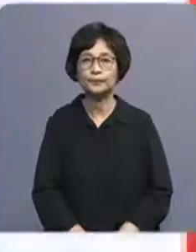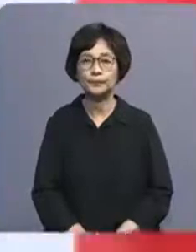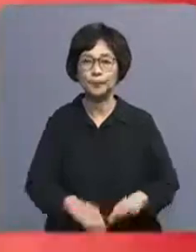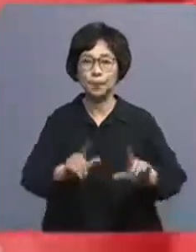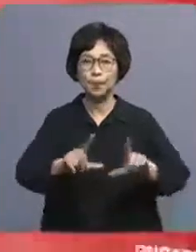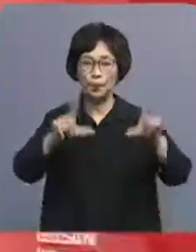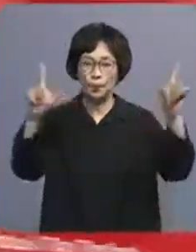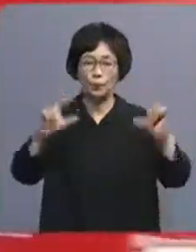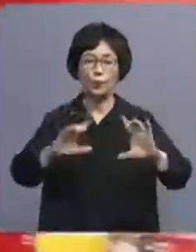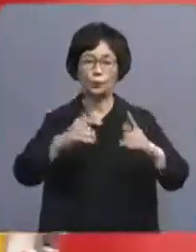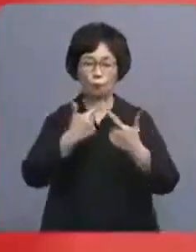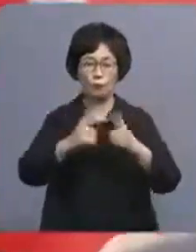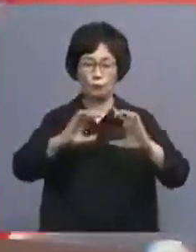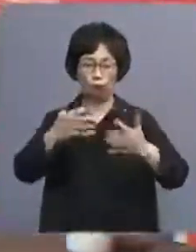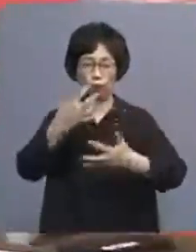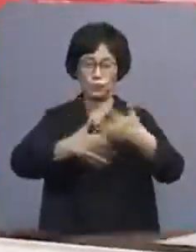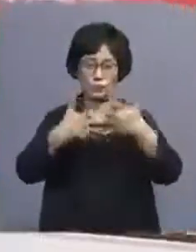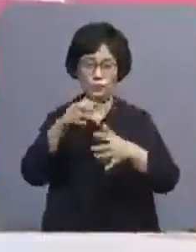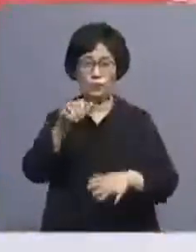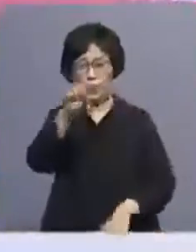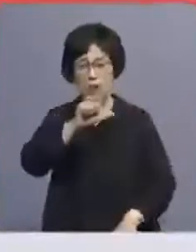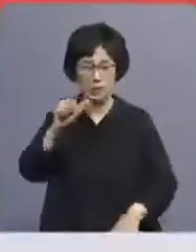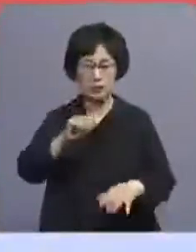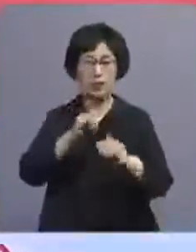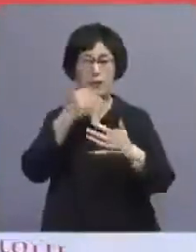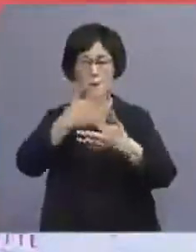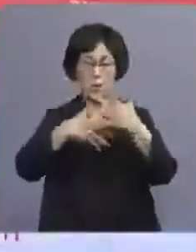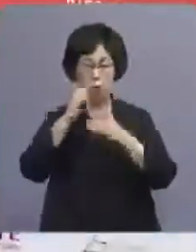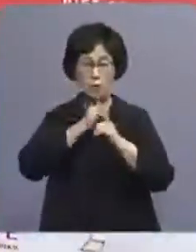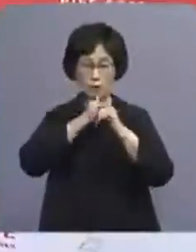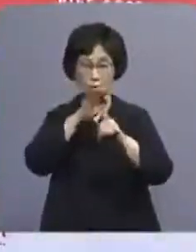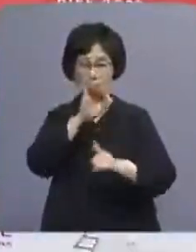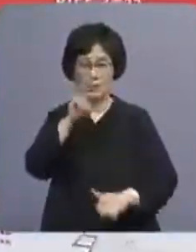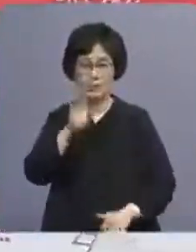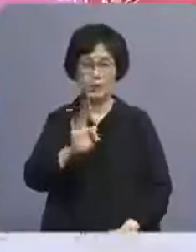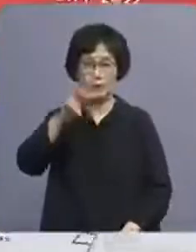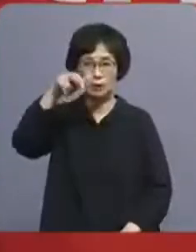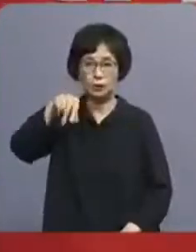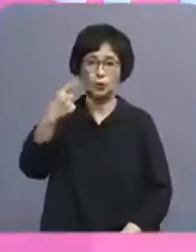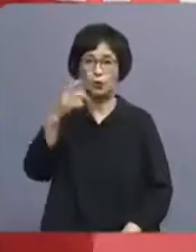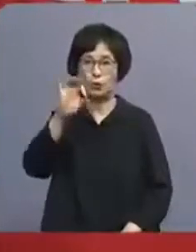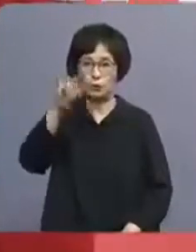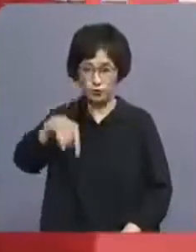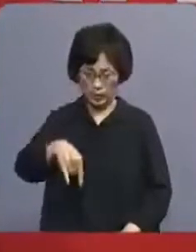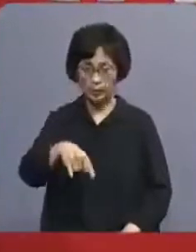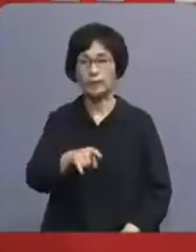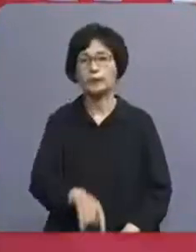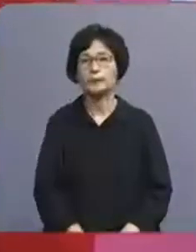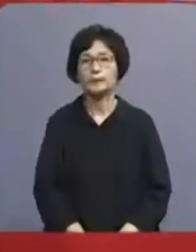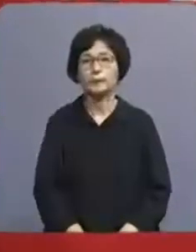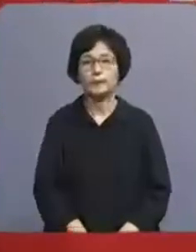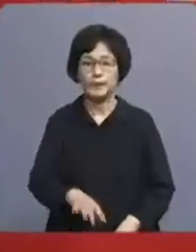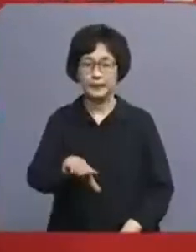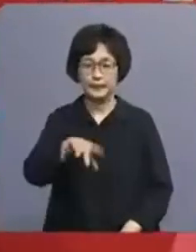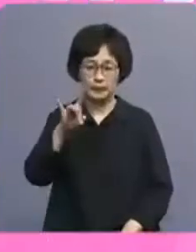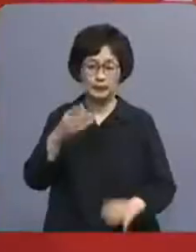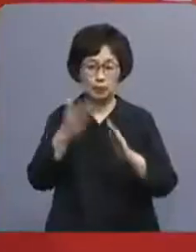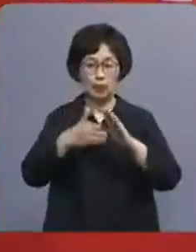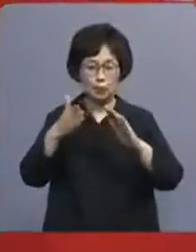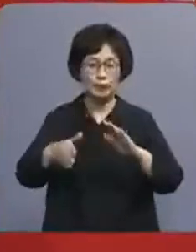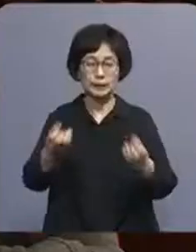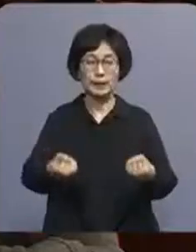올해 부산국제영화제 아시아 영화인상을 받은 양조위 배우의 기자회견장. 개막식 이후 첫 공식